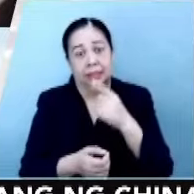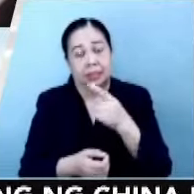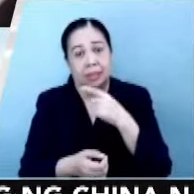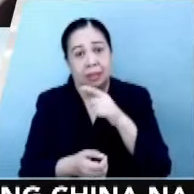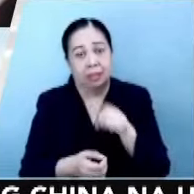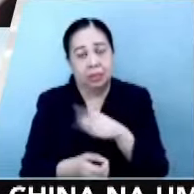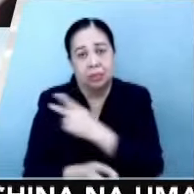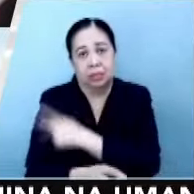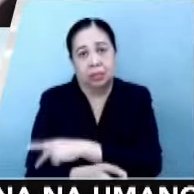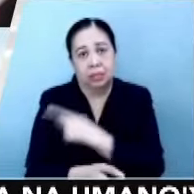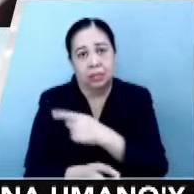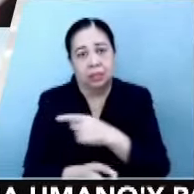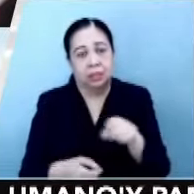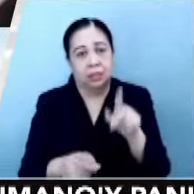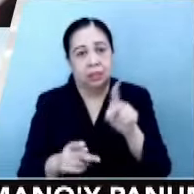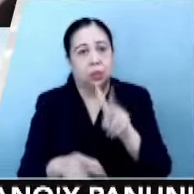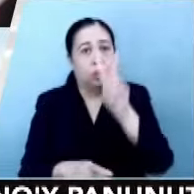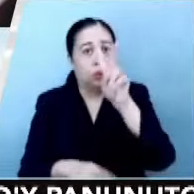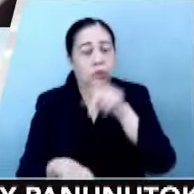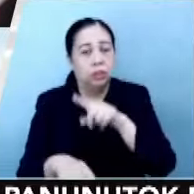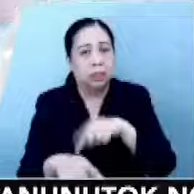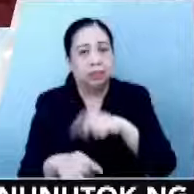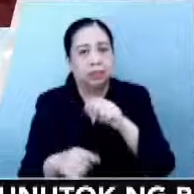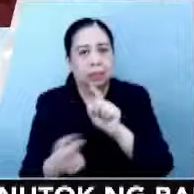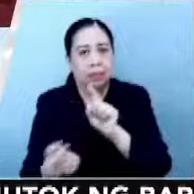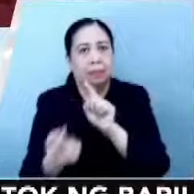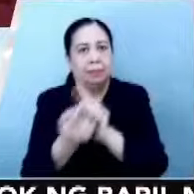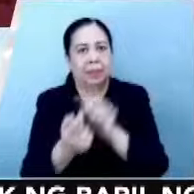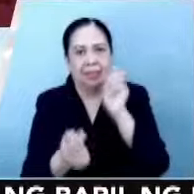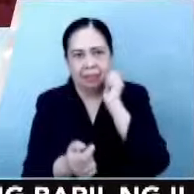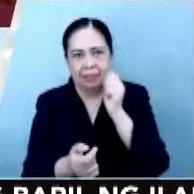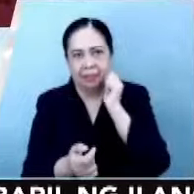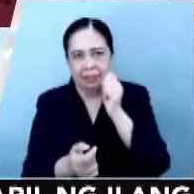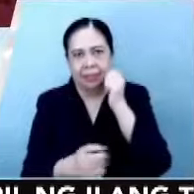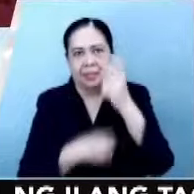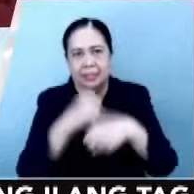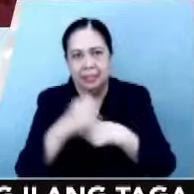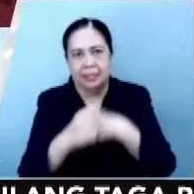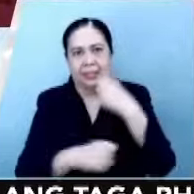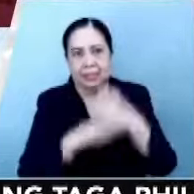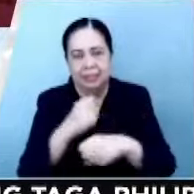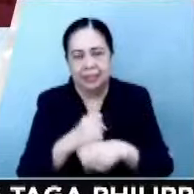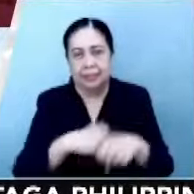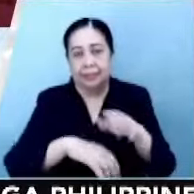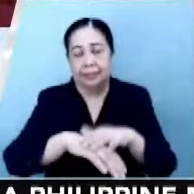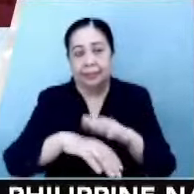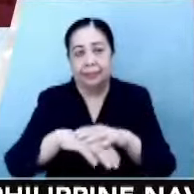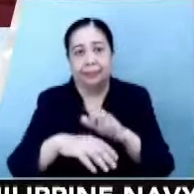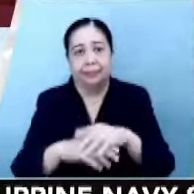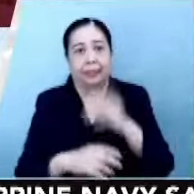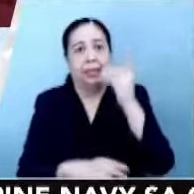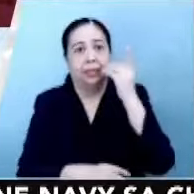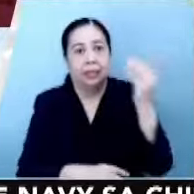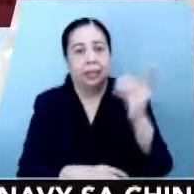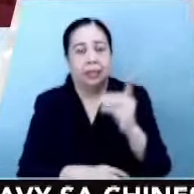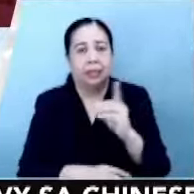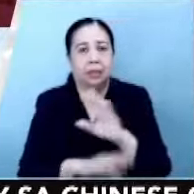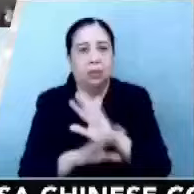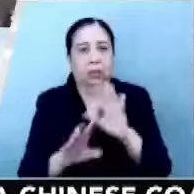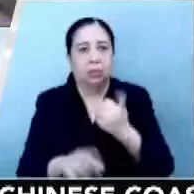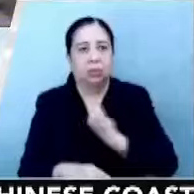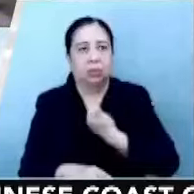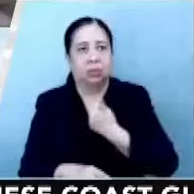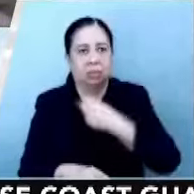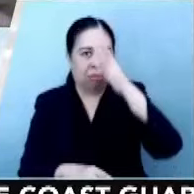pasyente, 2 beses isang taon magkita tayo. Paalala po ng mga dentista, huwag